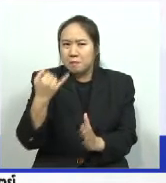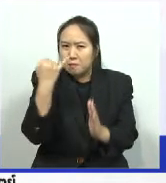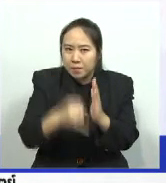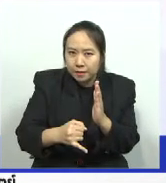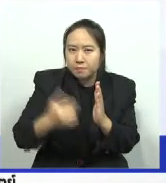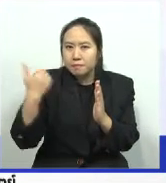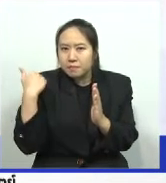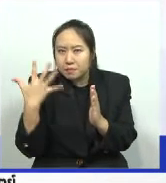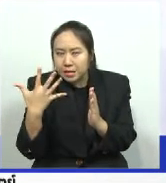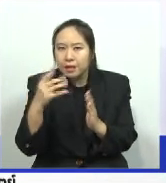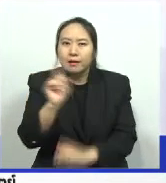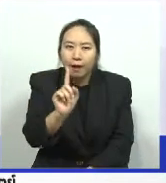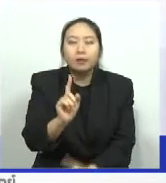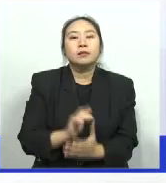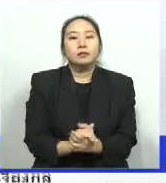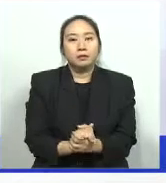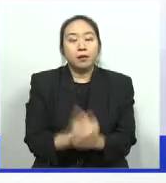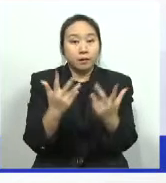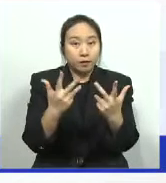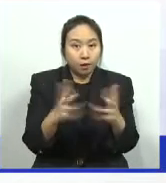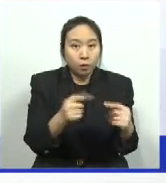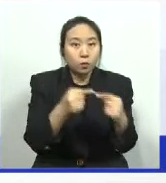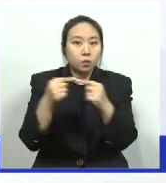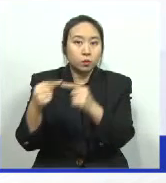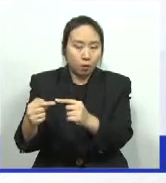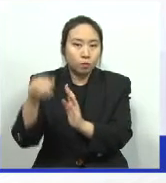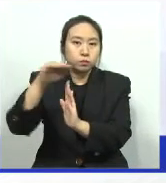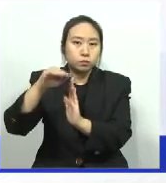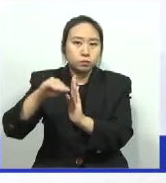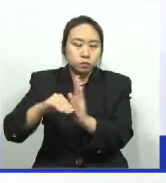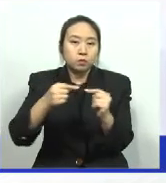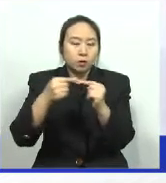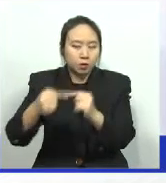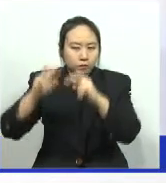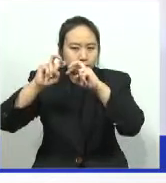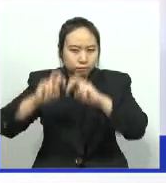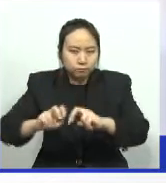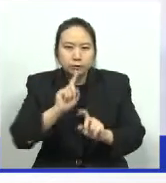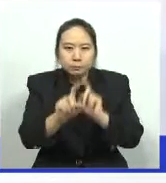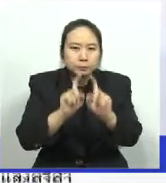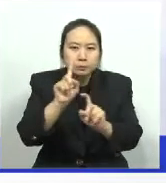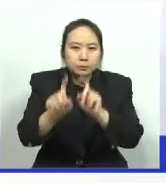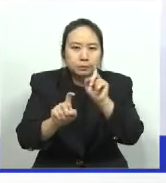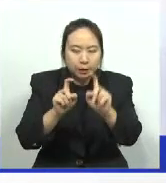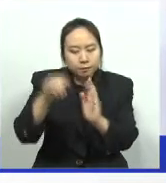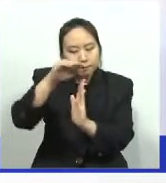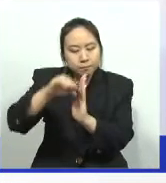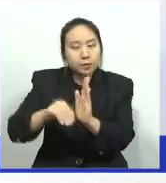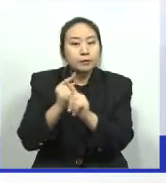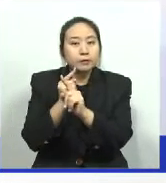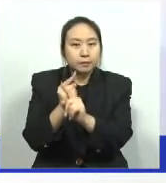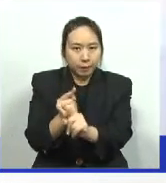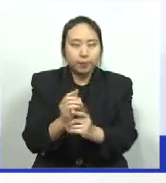ไม่เพียงใดนะครับจากนั้นก็เข้าสู่กระบวนการที่สืบสวนหรือไต่สวนต่อไปตามระเบียบสอบสวนนะ